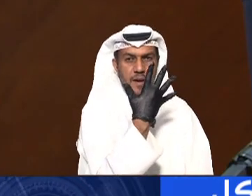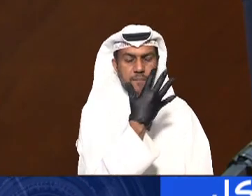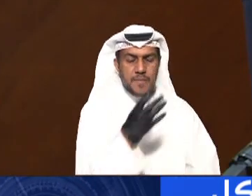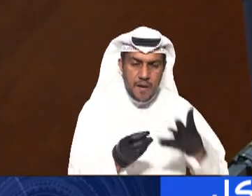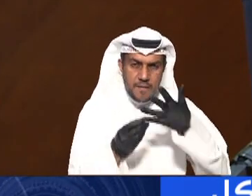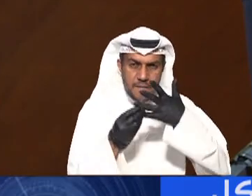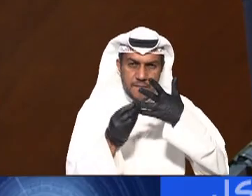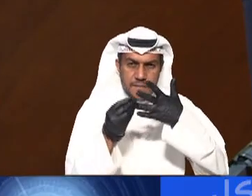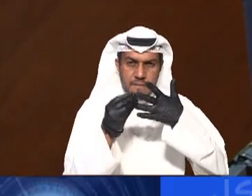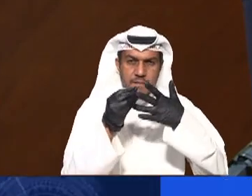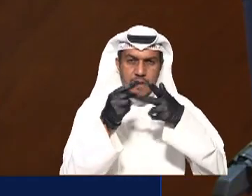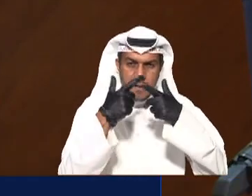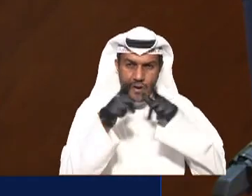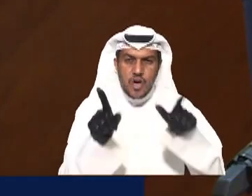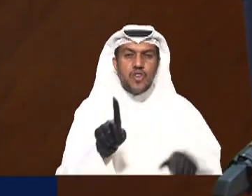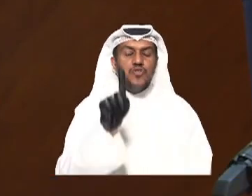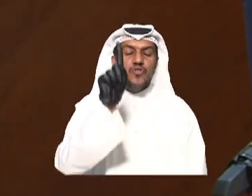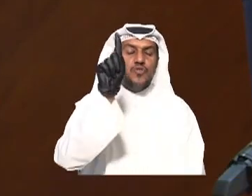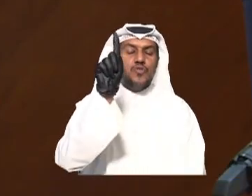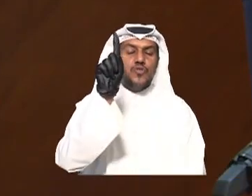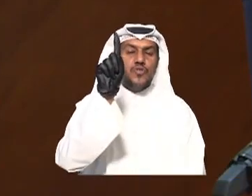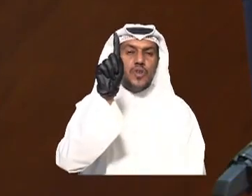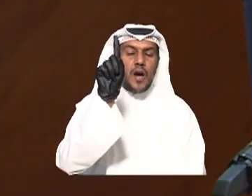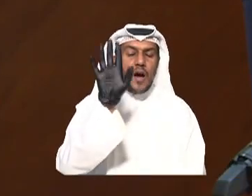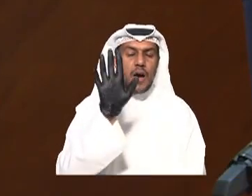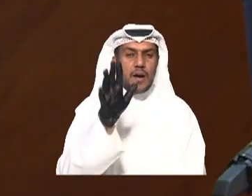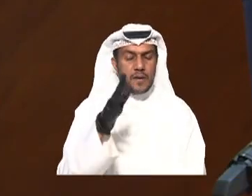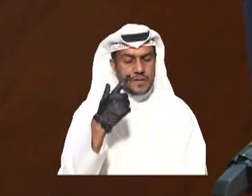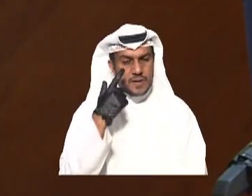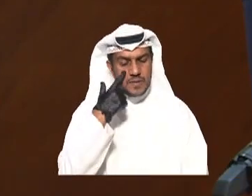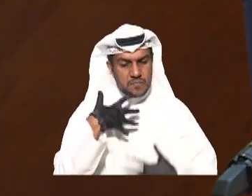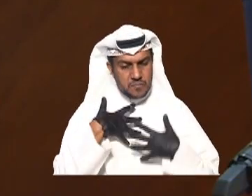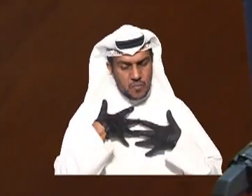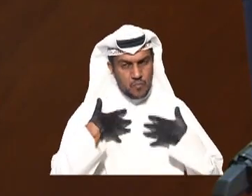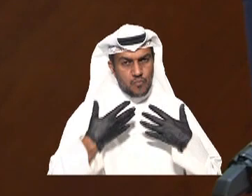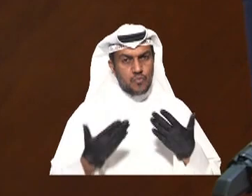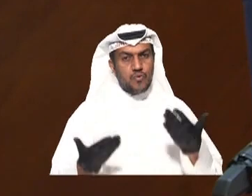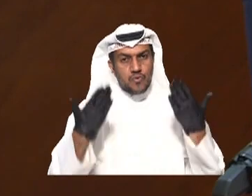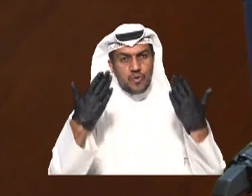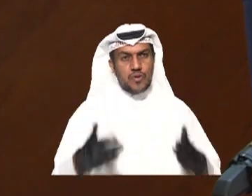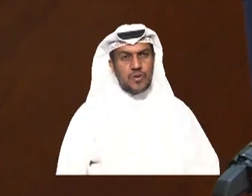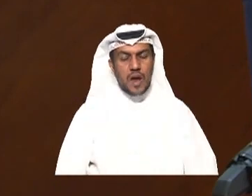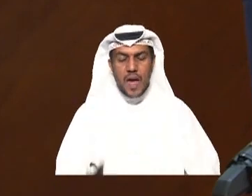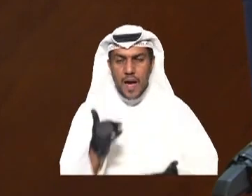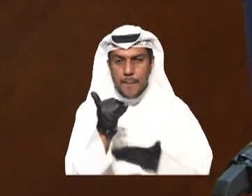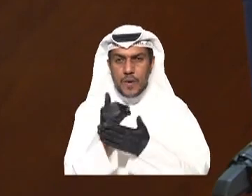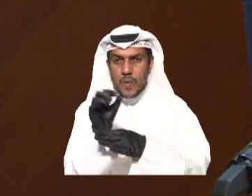التدريجية لعودة الحياة الطبيعية